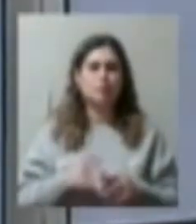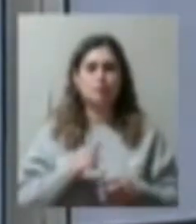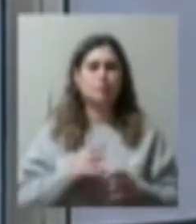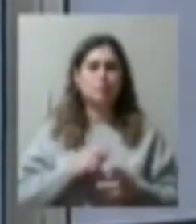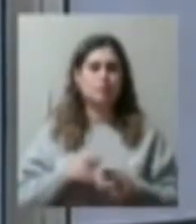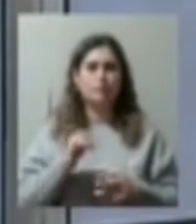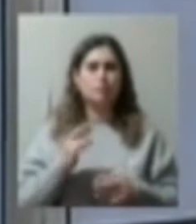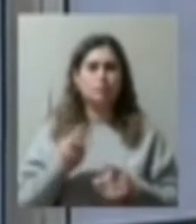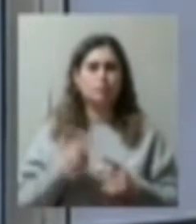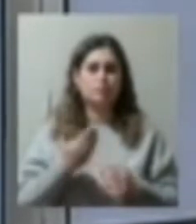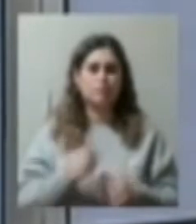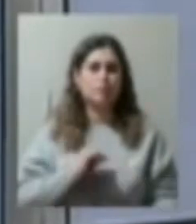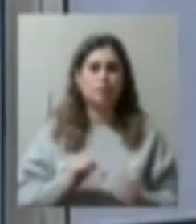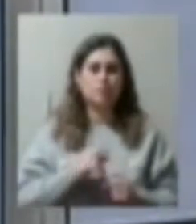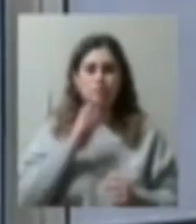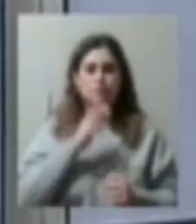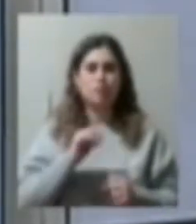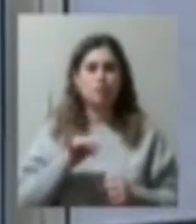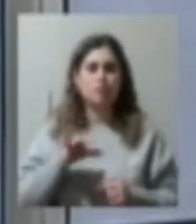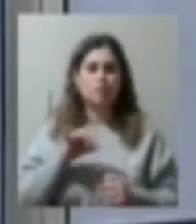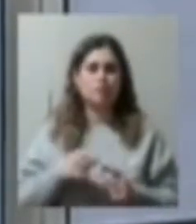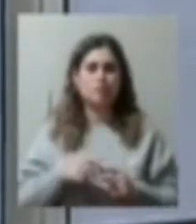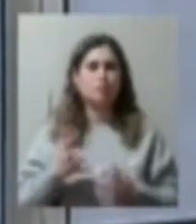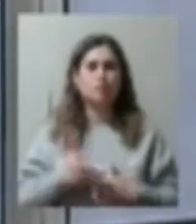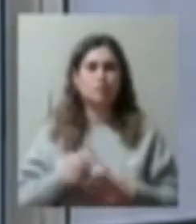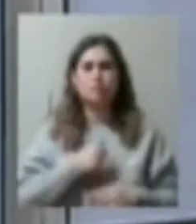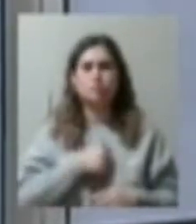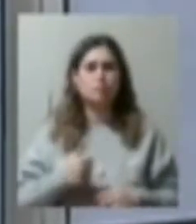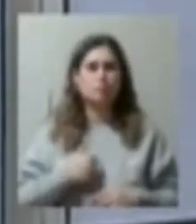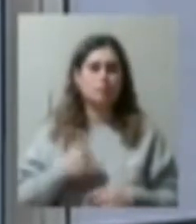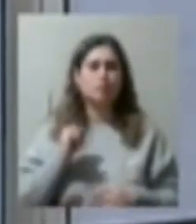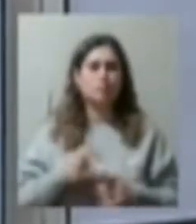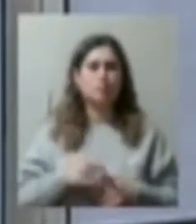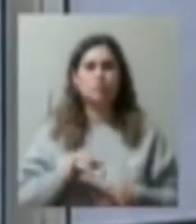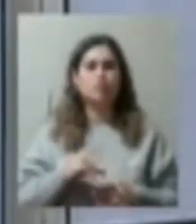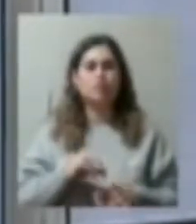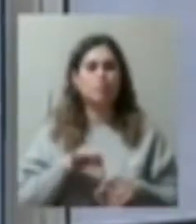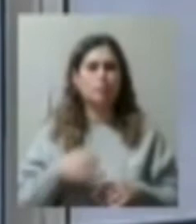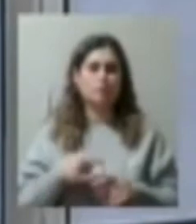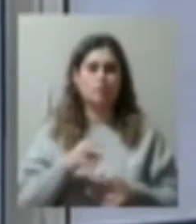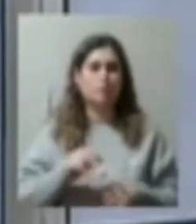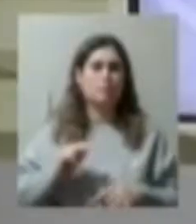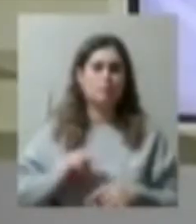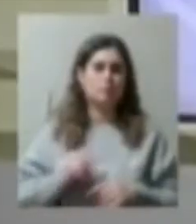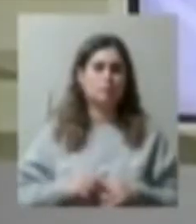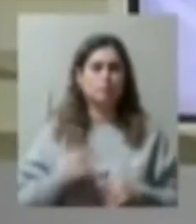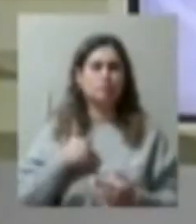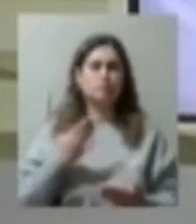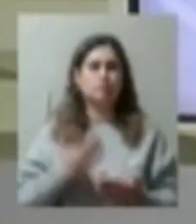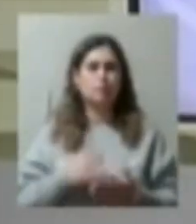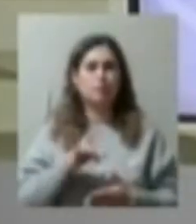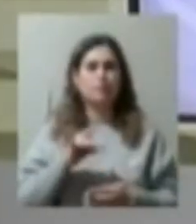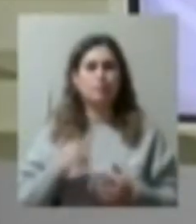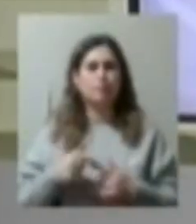функції вашого управління Держгеокадастру, та які саме, і чи не болюче це для працівників? Ми маємо реформу, я